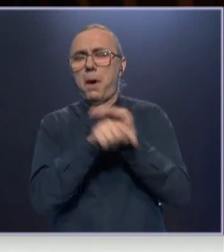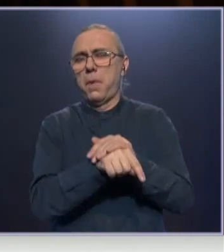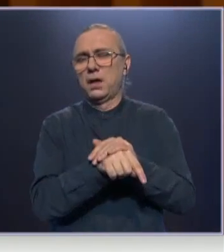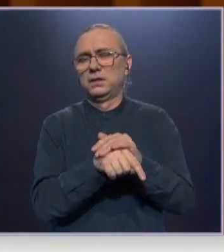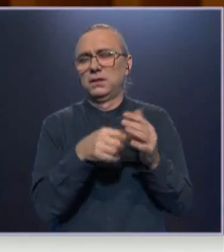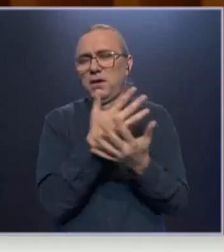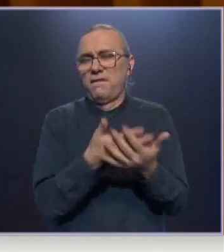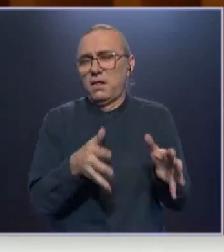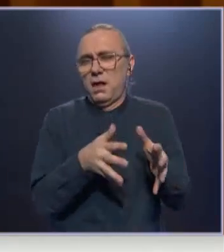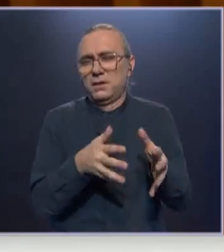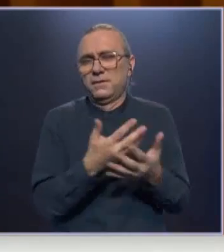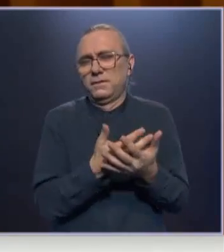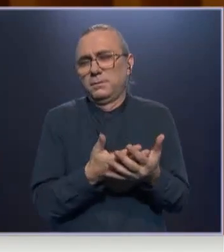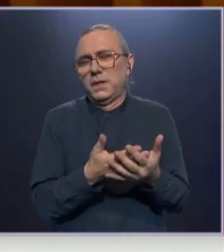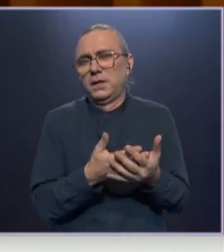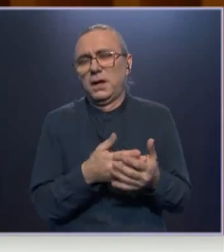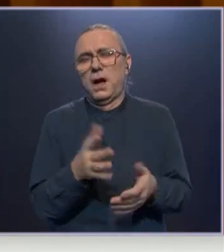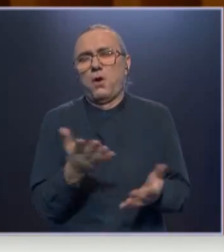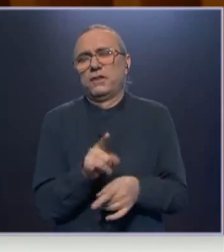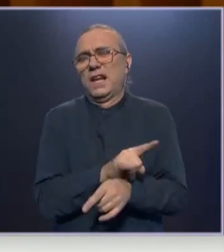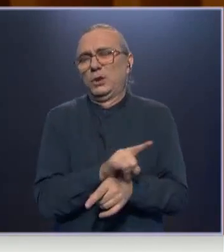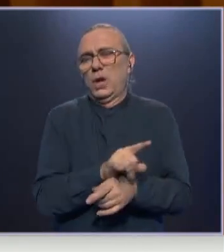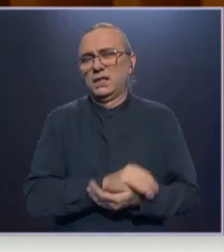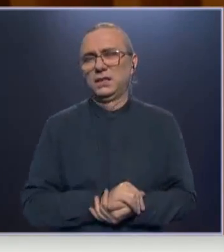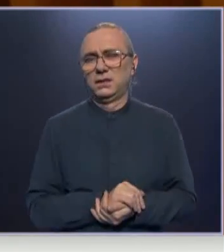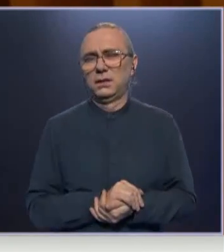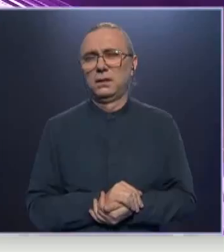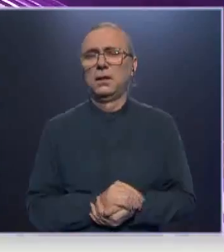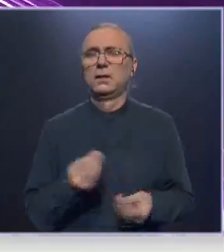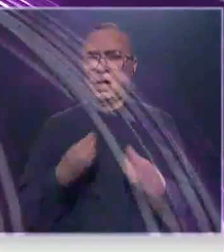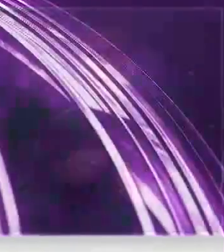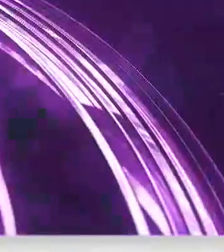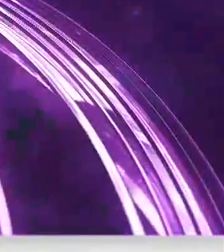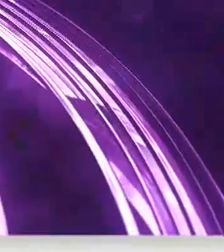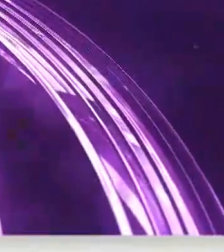иллюзиониста-гуру. Храни всех Господь и даруй нам, Боже, трезвомыслие.